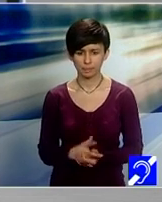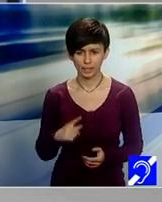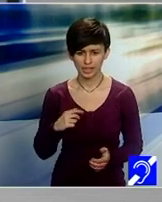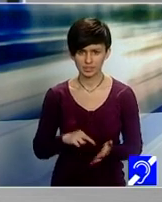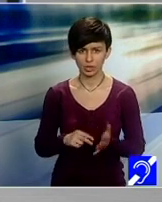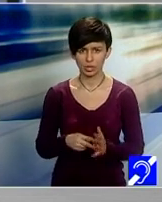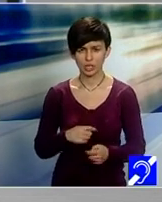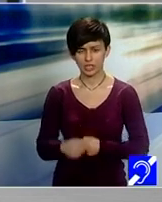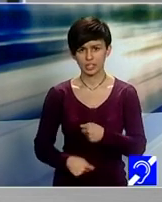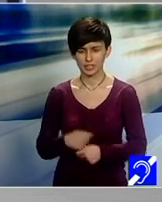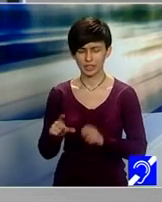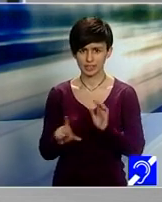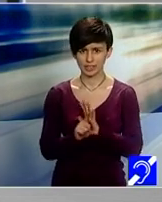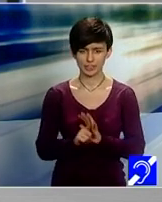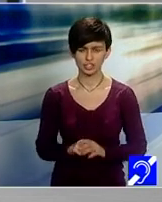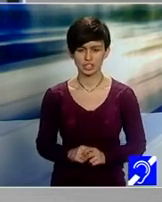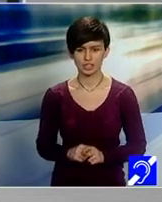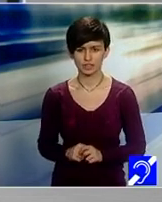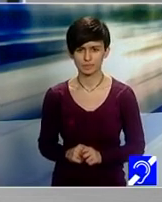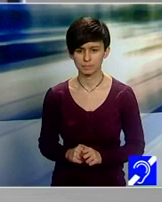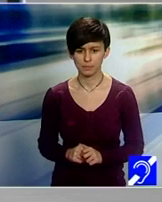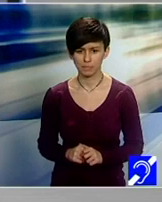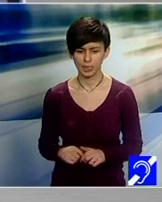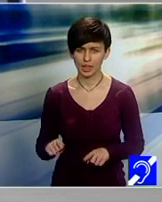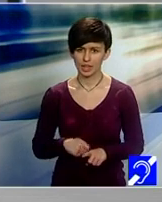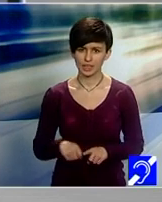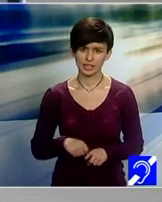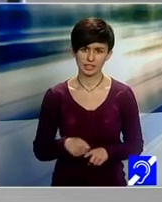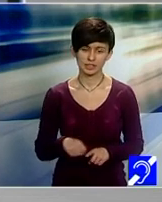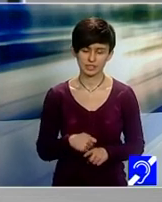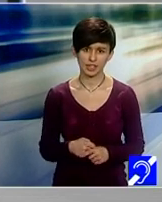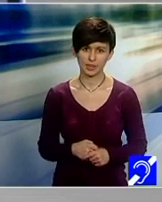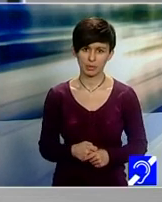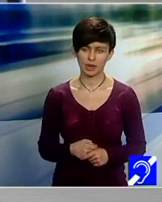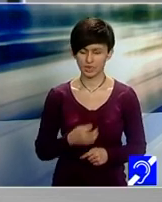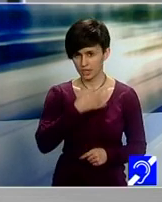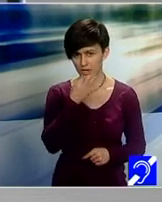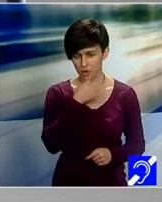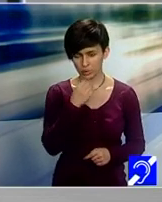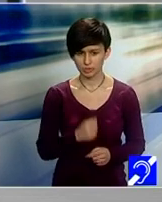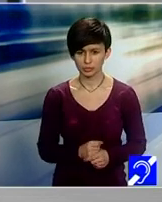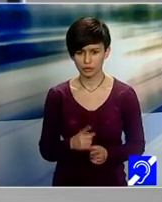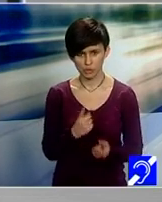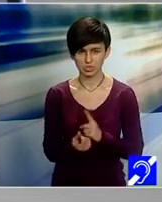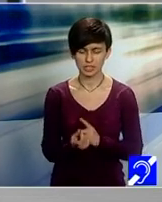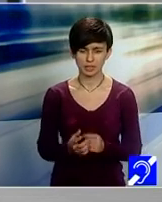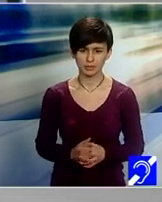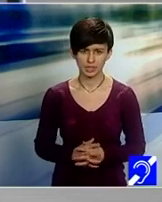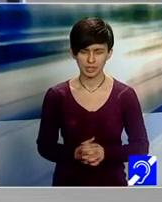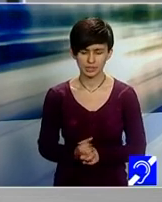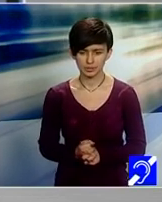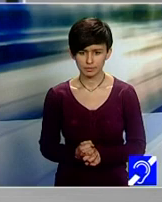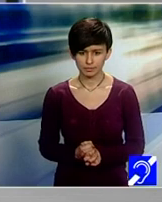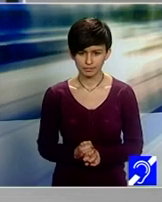care se repară așa din pix. Pur și simplu vii și spui, o transpun parțial sau, bine, total categoric nu o